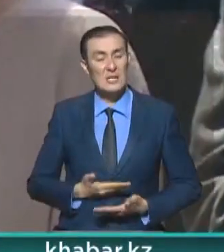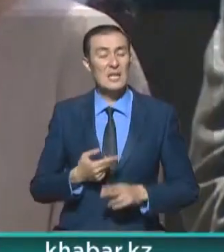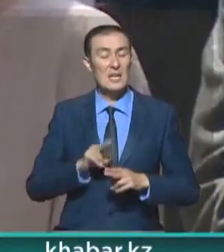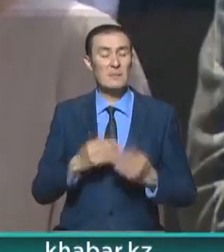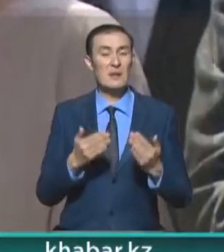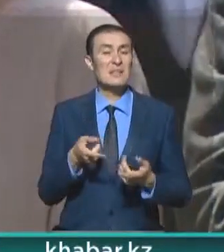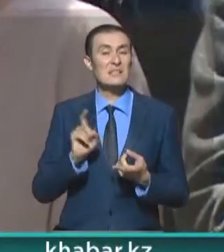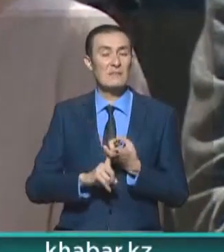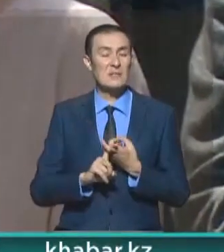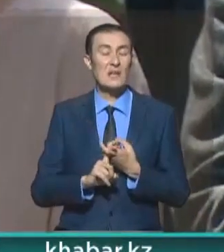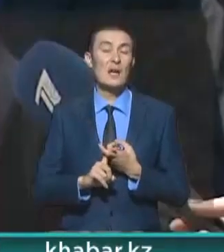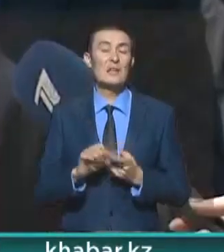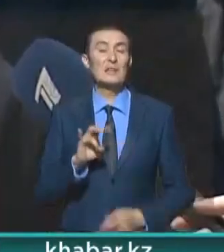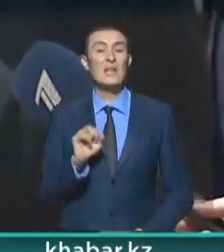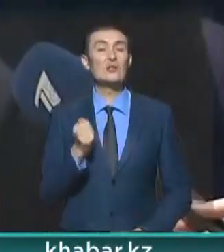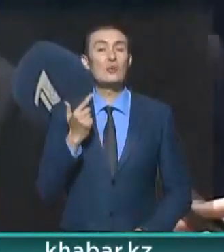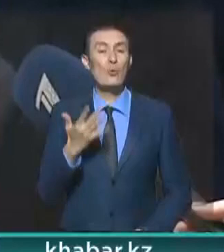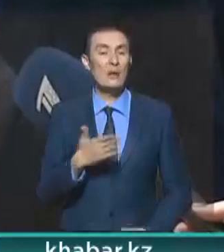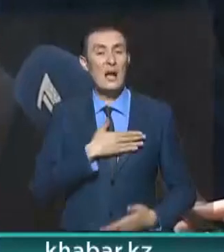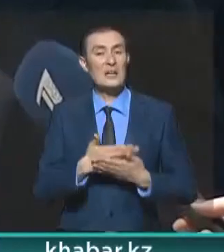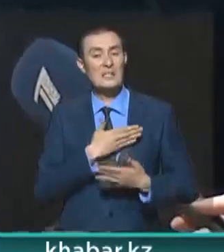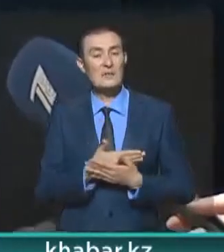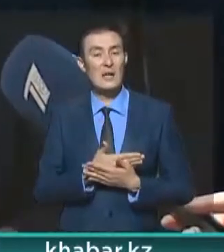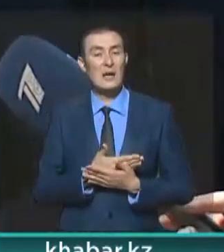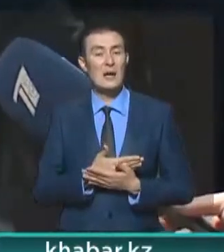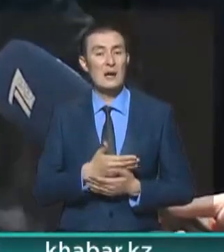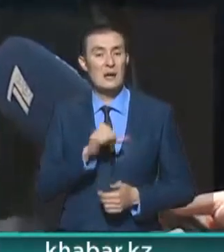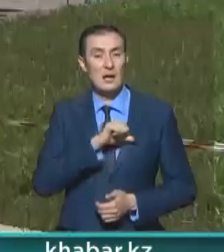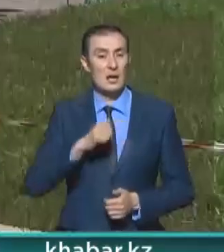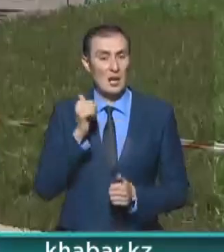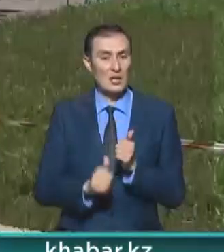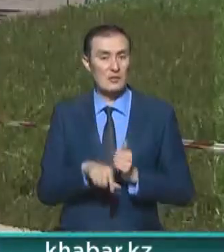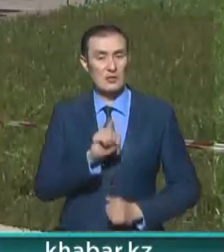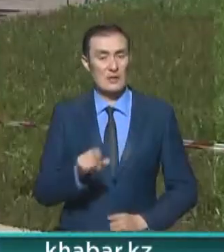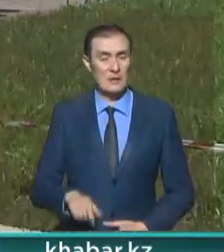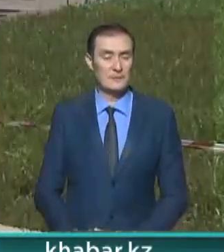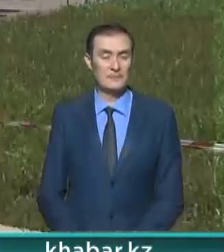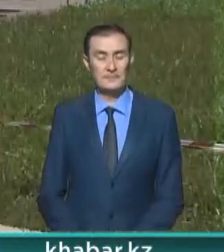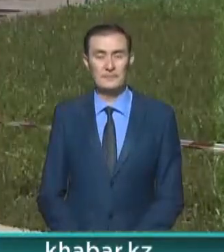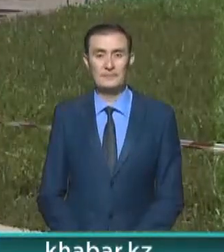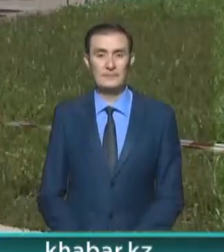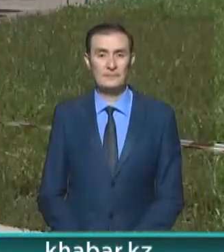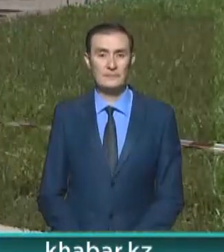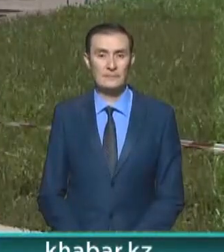теперь напрямую зависит от того, насколько активна гражданская позиция каждого казахстанца. Григорий Беденко, Кенже Амраев, итоги дня, Алматы.